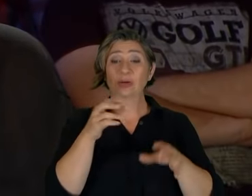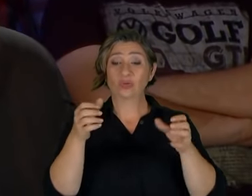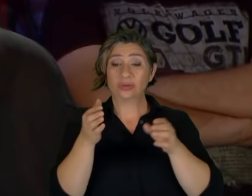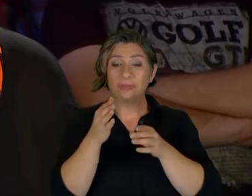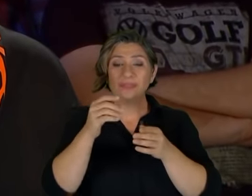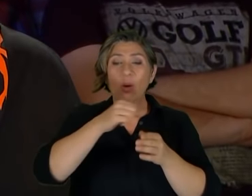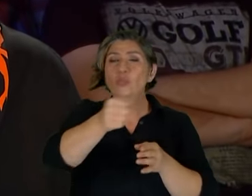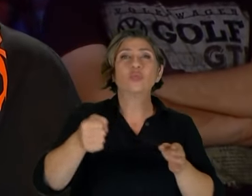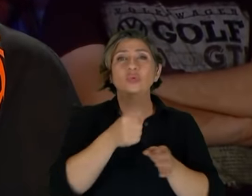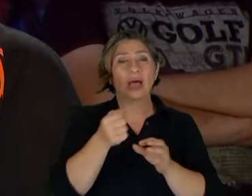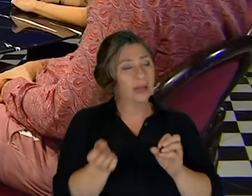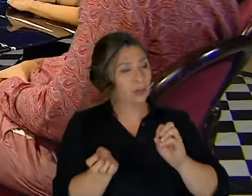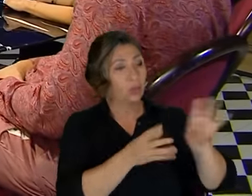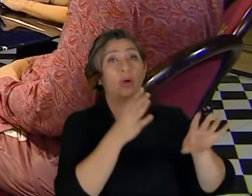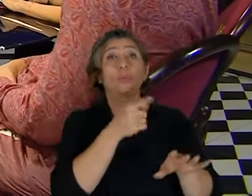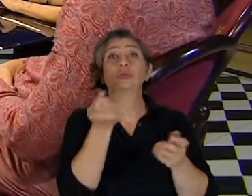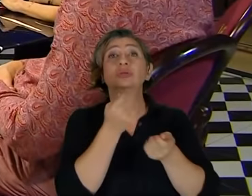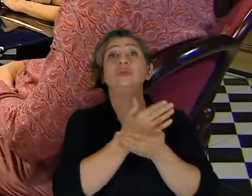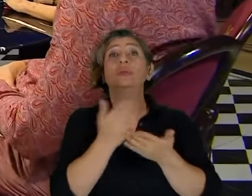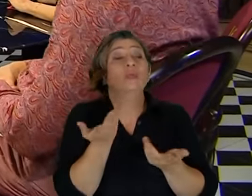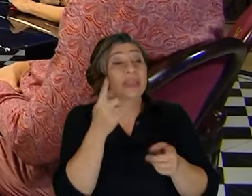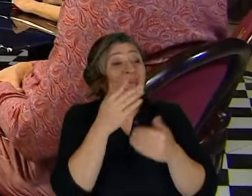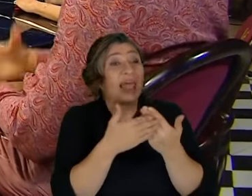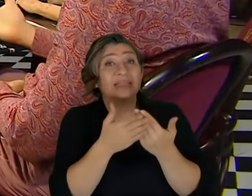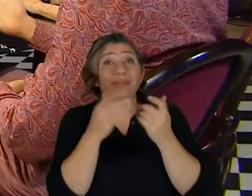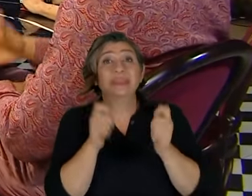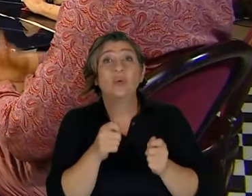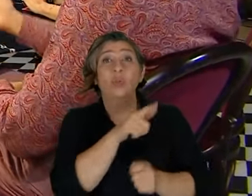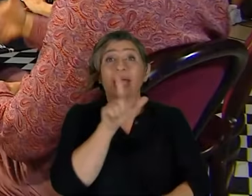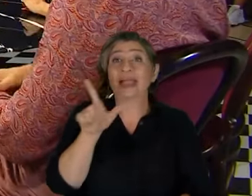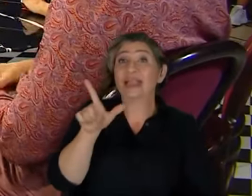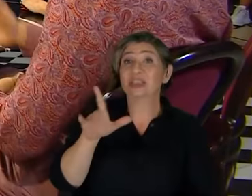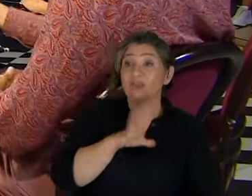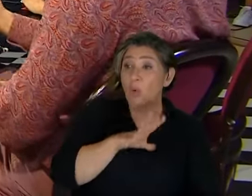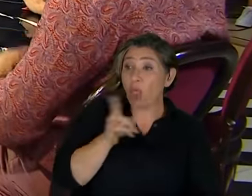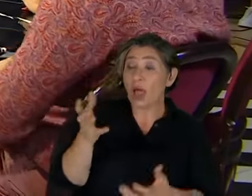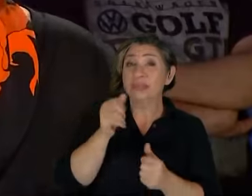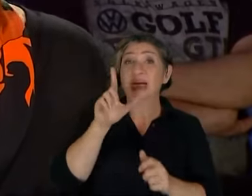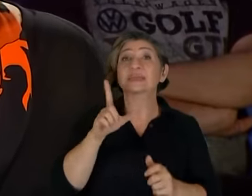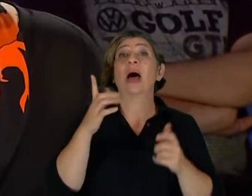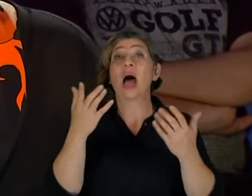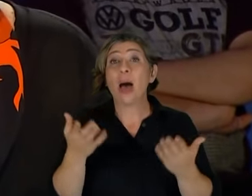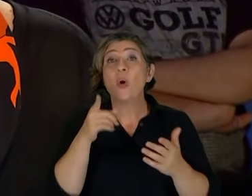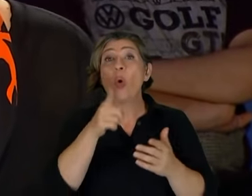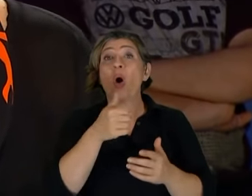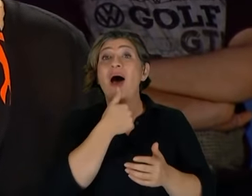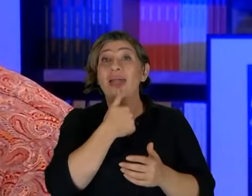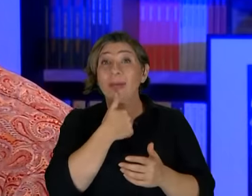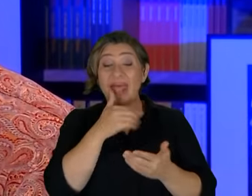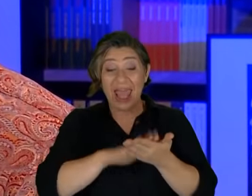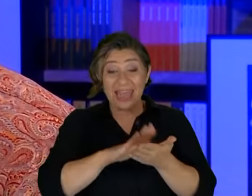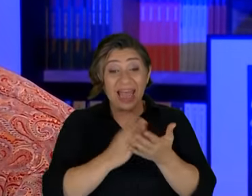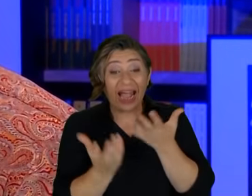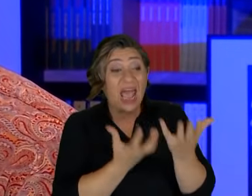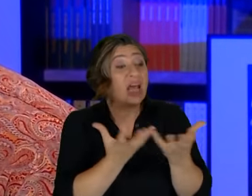bu işi götüremeyiz. Ama o zaman niye yardım etsin ki? Yani ona ihtiyacı var, onu alması lazım ki ancak o zaman yardım işte edecek. O adamların